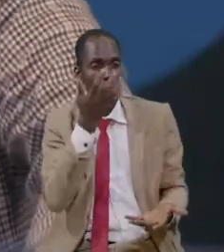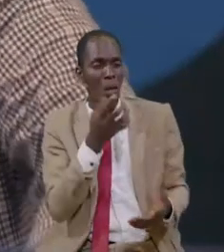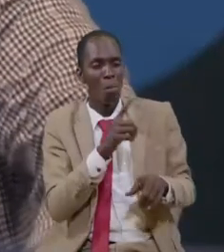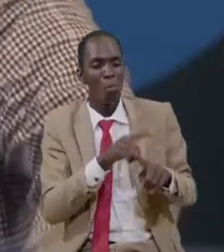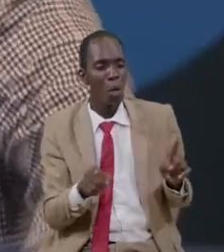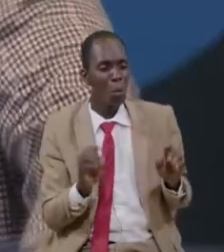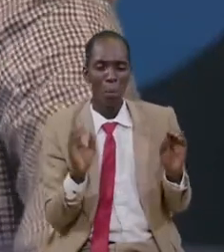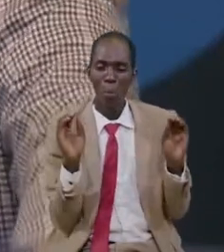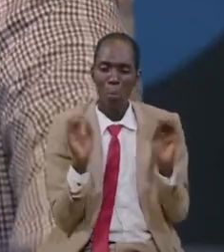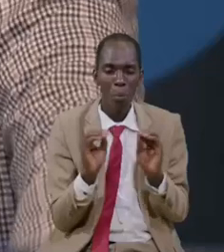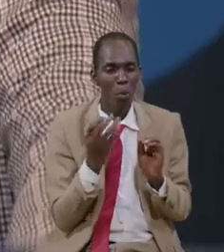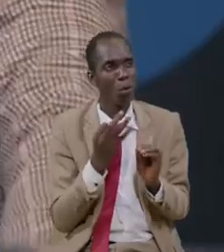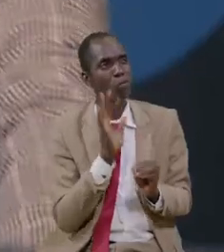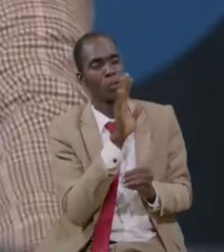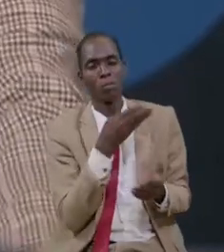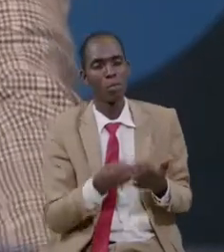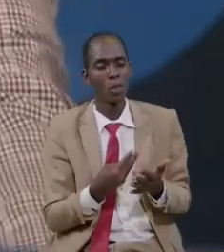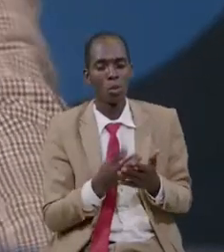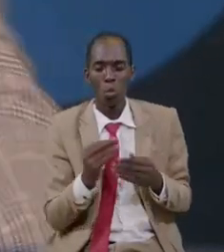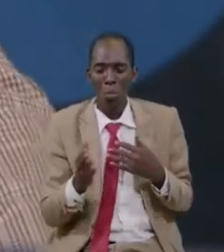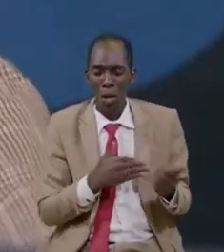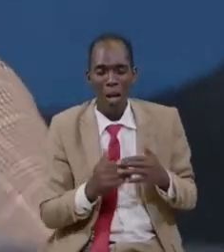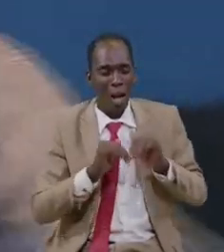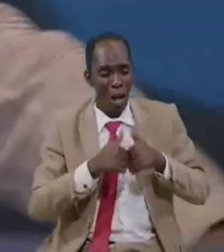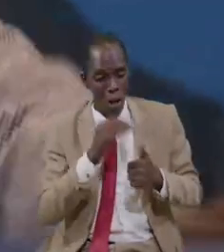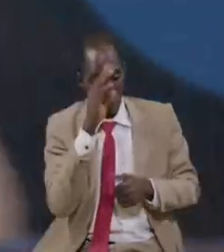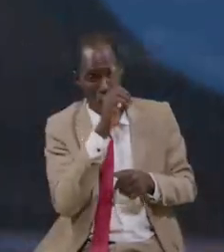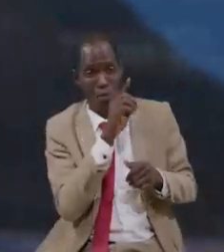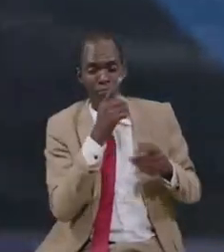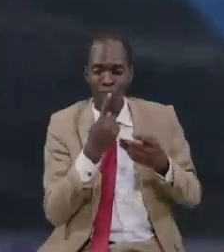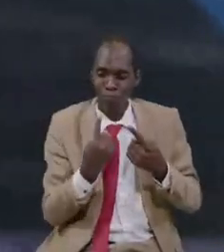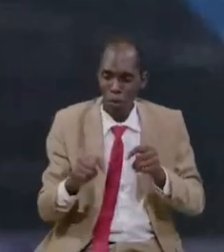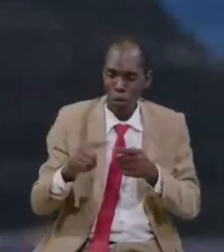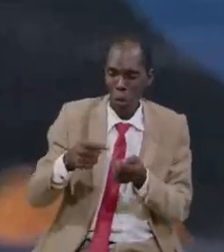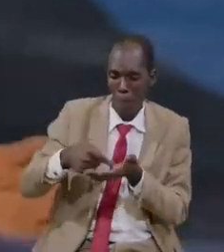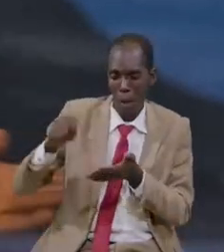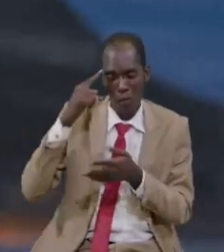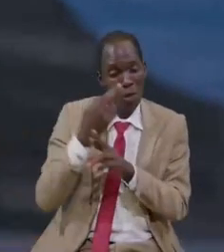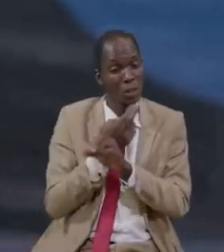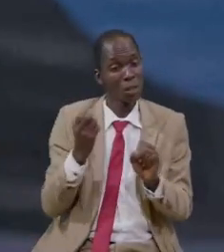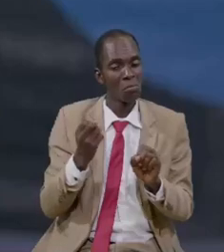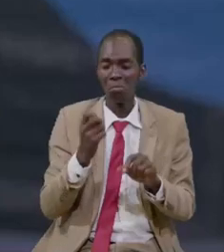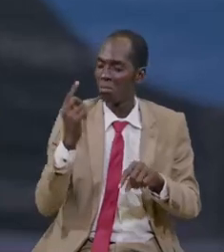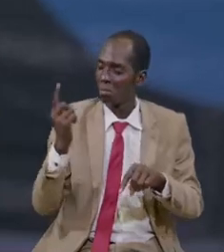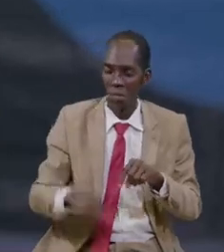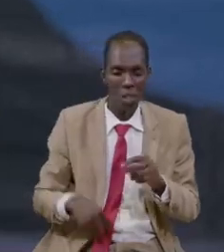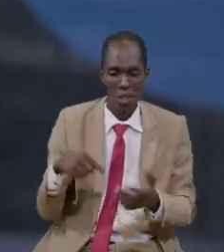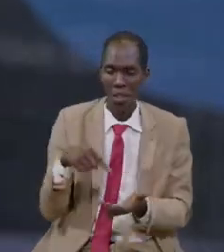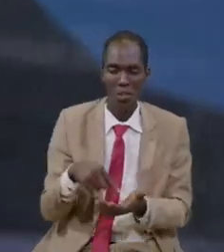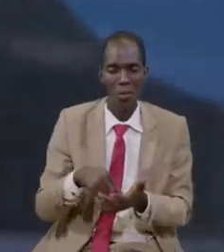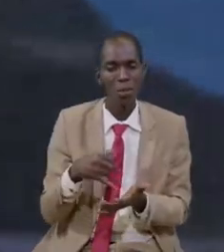peu importe ce qu'il essaie de payer pour la rédemption. Il ne pourrait pas payer pour